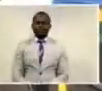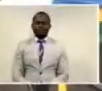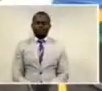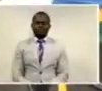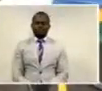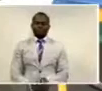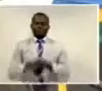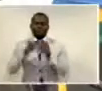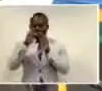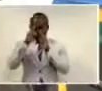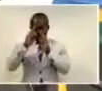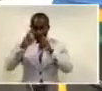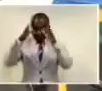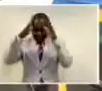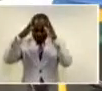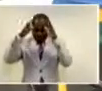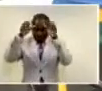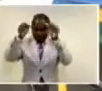nyakubahwa Perezida wa Repubulika